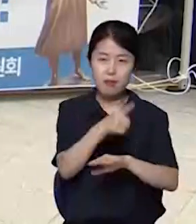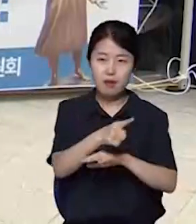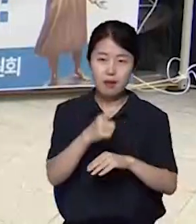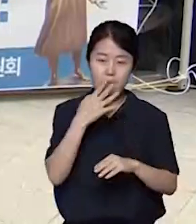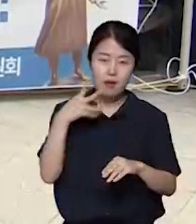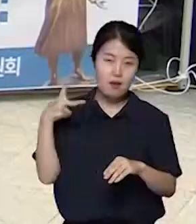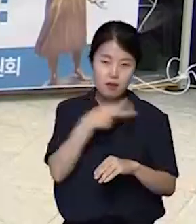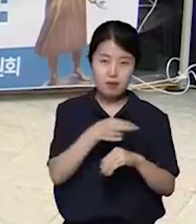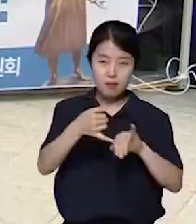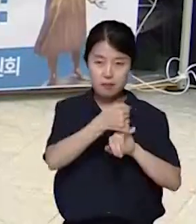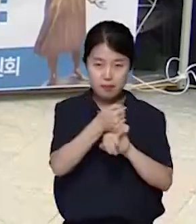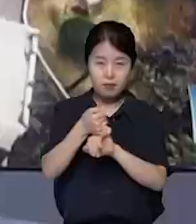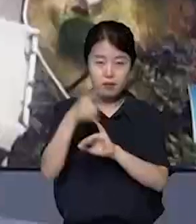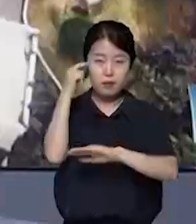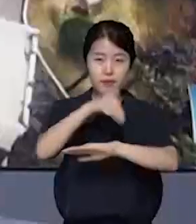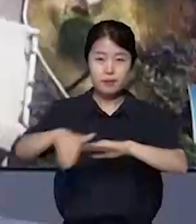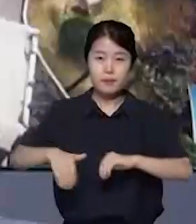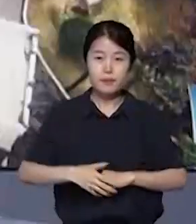예고했습니다.